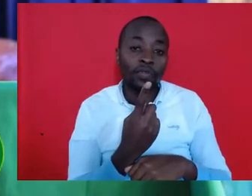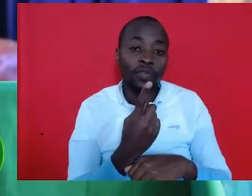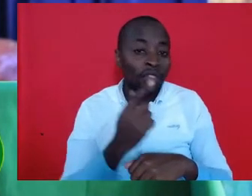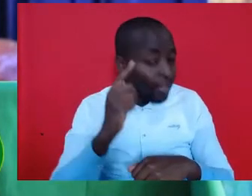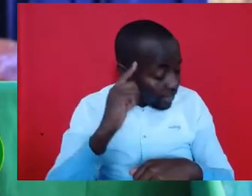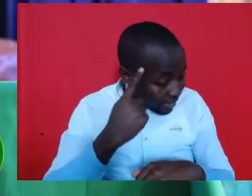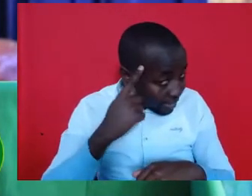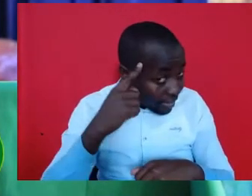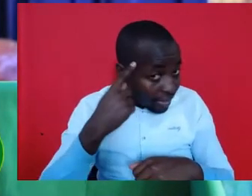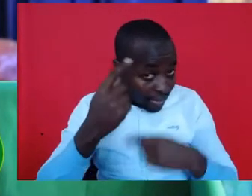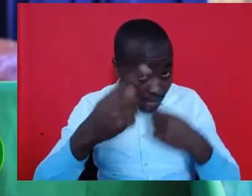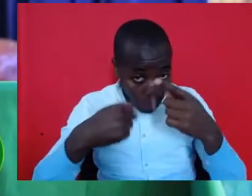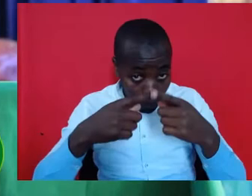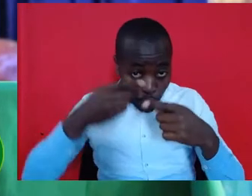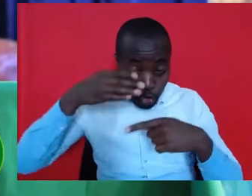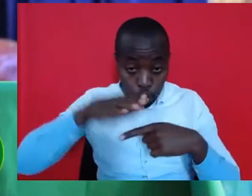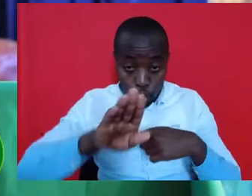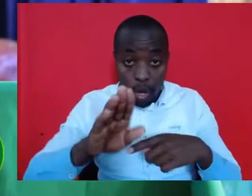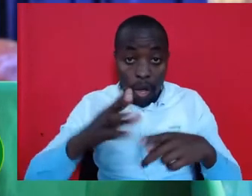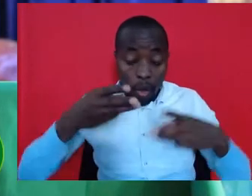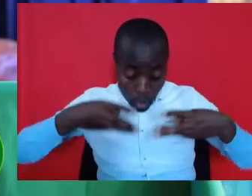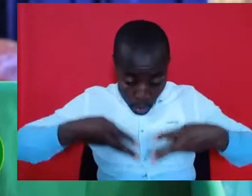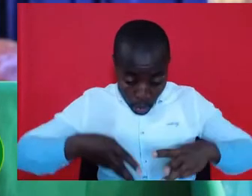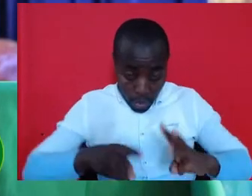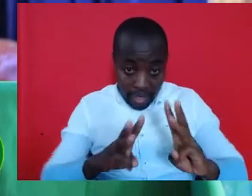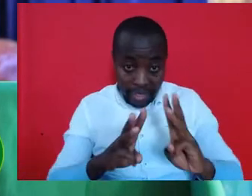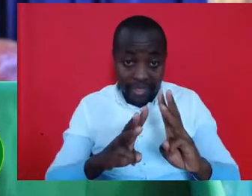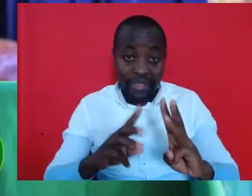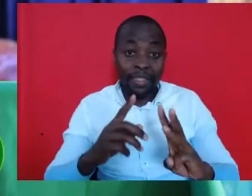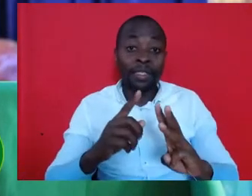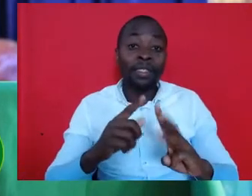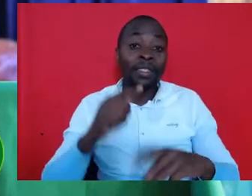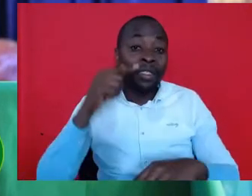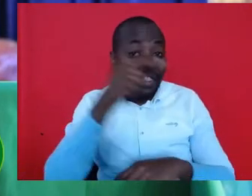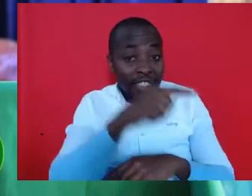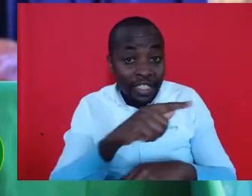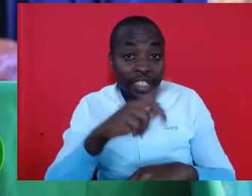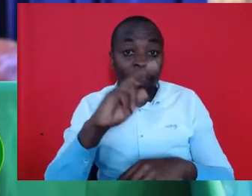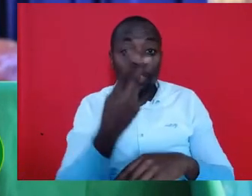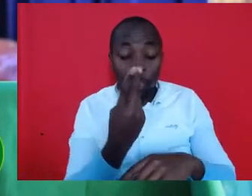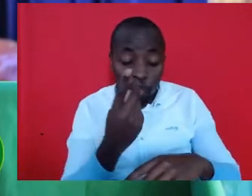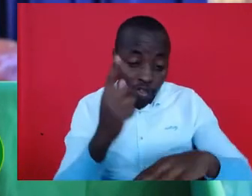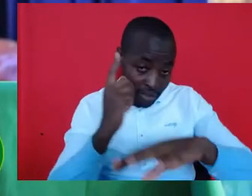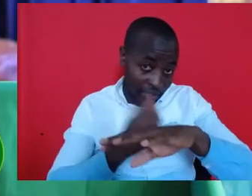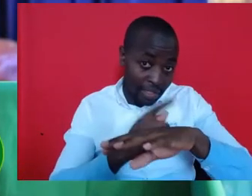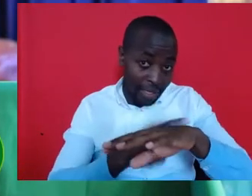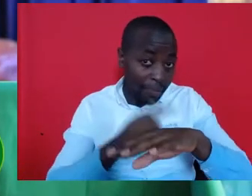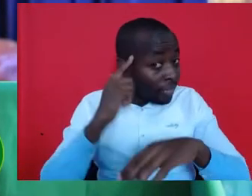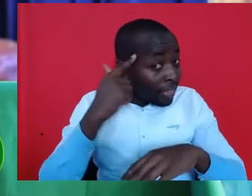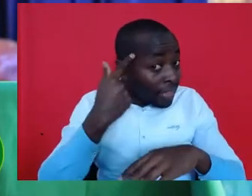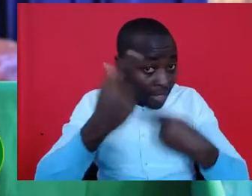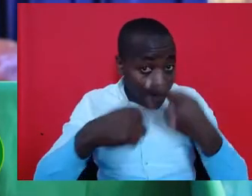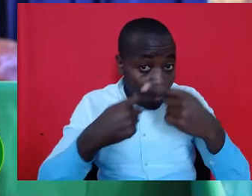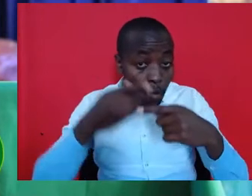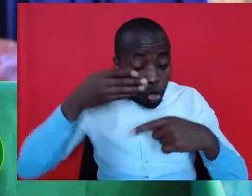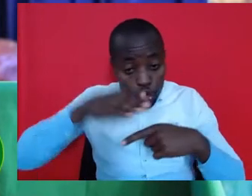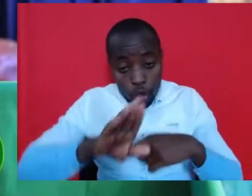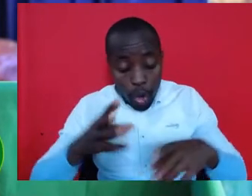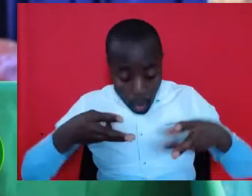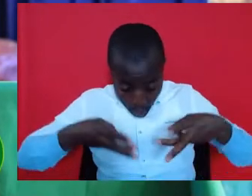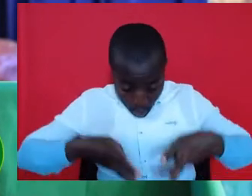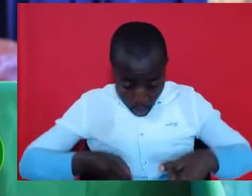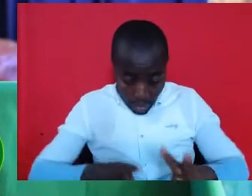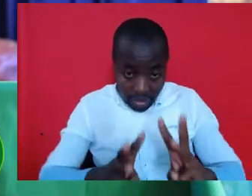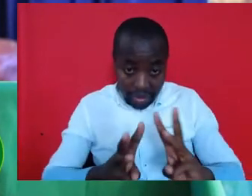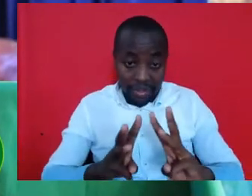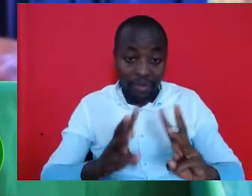Zitafakalini njia zenu. Hiki ni kipengele cha pili, kurudia lile. Zitafakalini njia zenu. Na